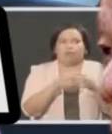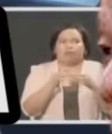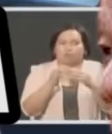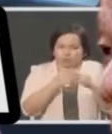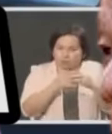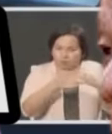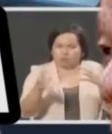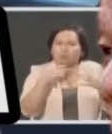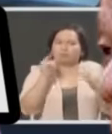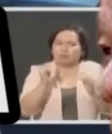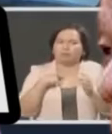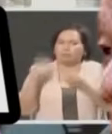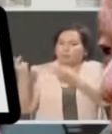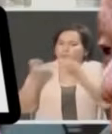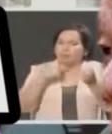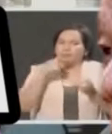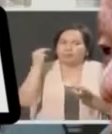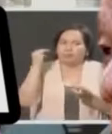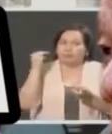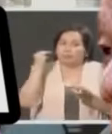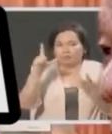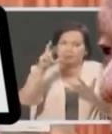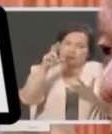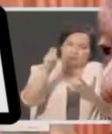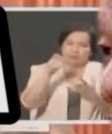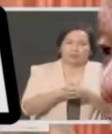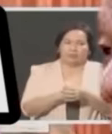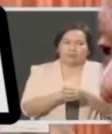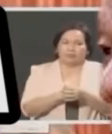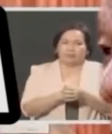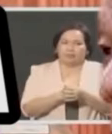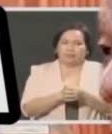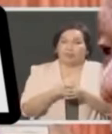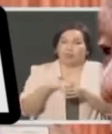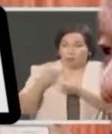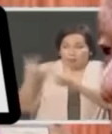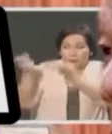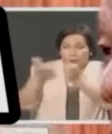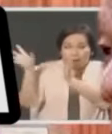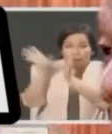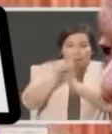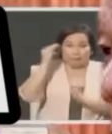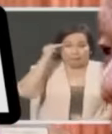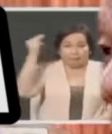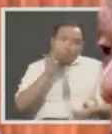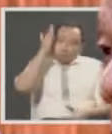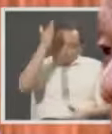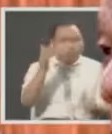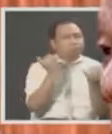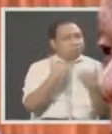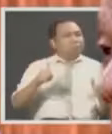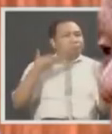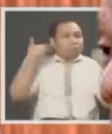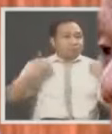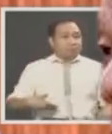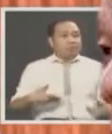na lang yung... Sabi ni Ma'am, maganda man yun. Mangopya ako kay Madam Santiago. We